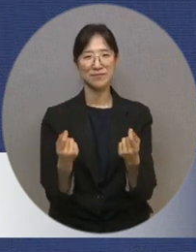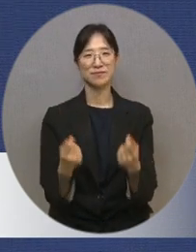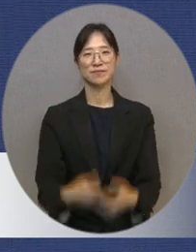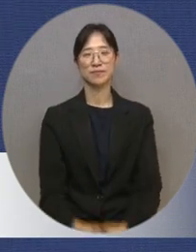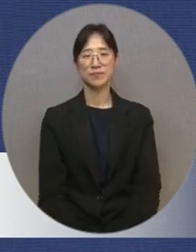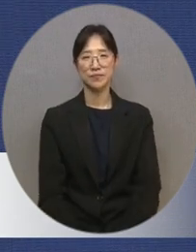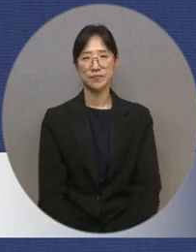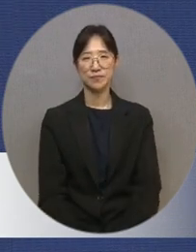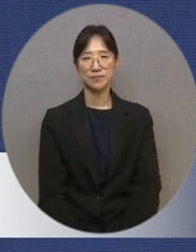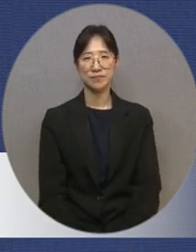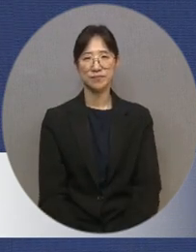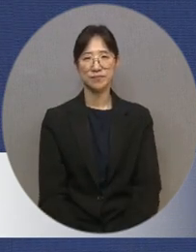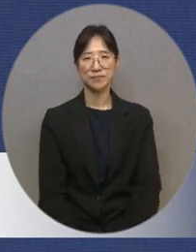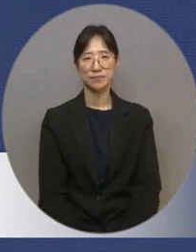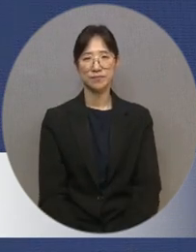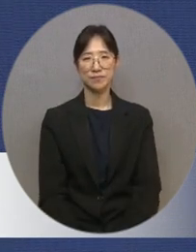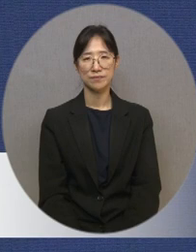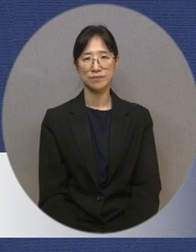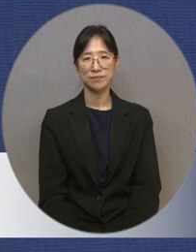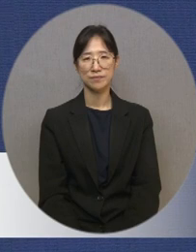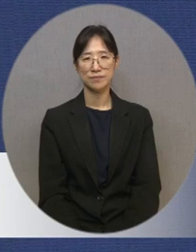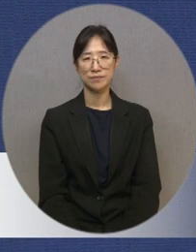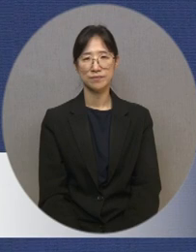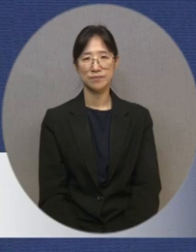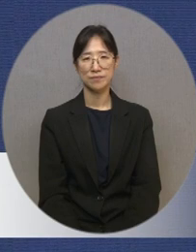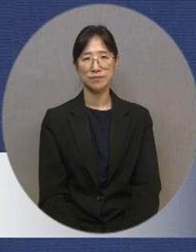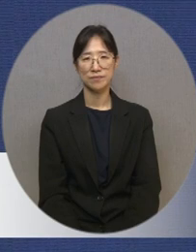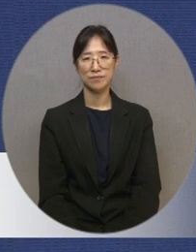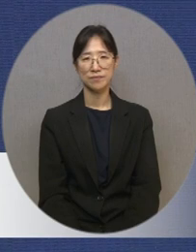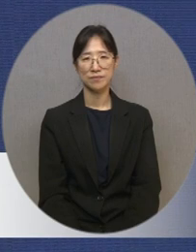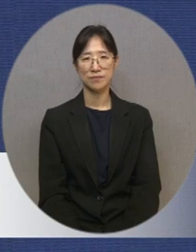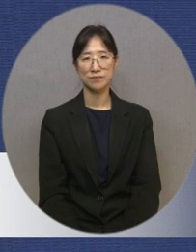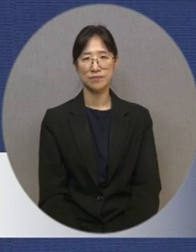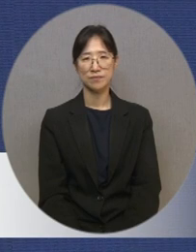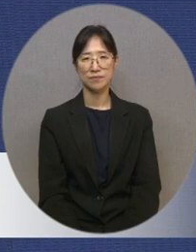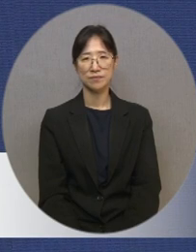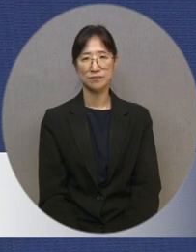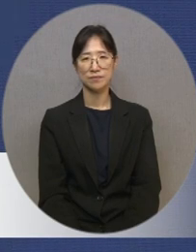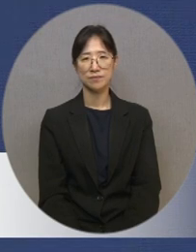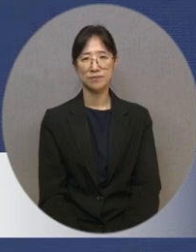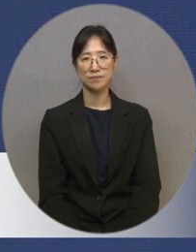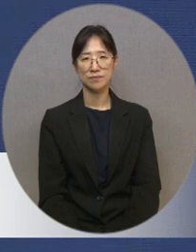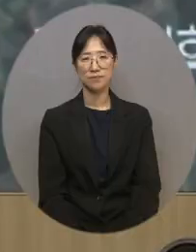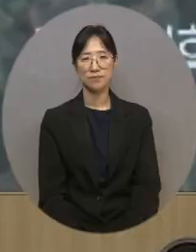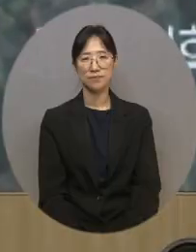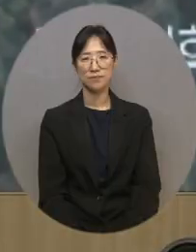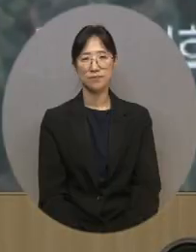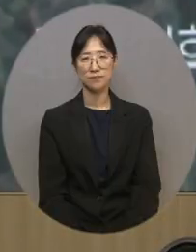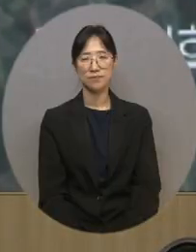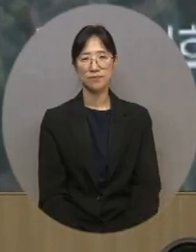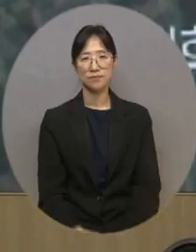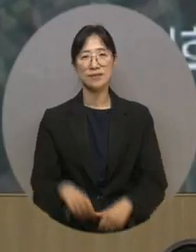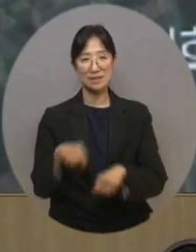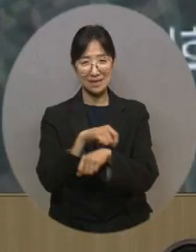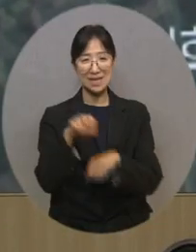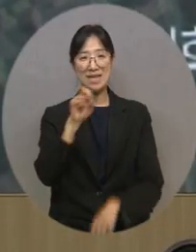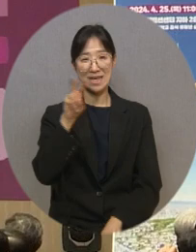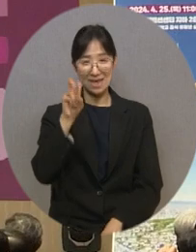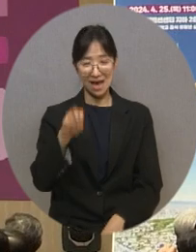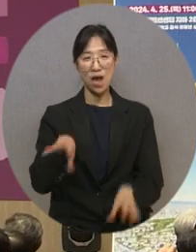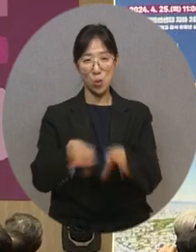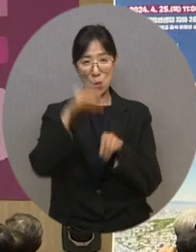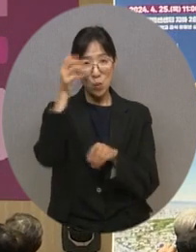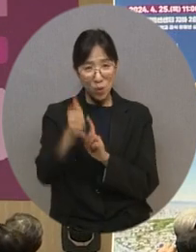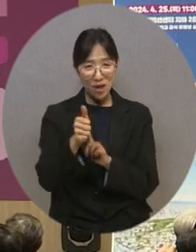between regional governments and universities with internal and external partners. 특히 이날 양호봉 총장은